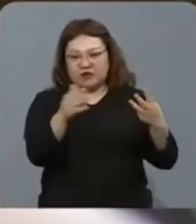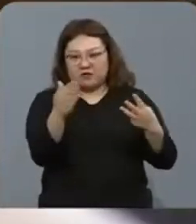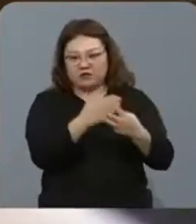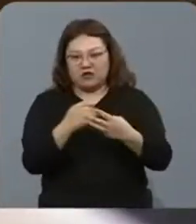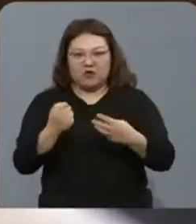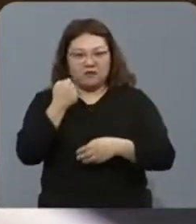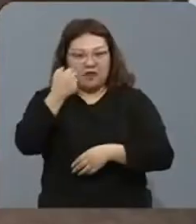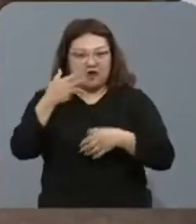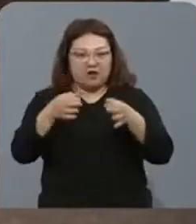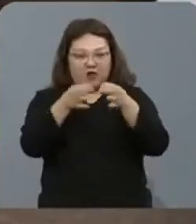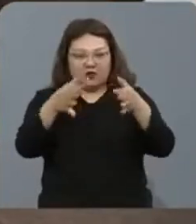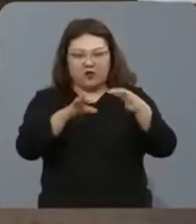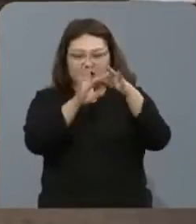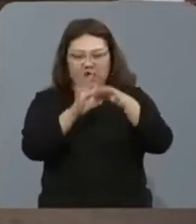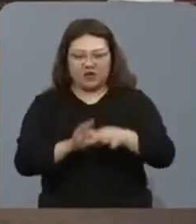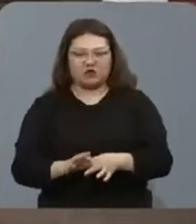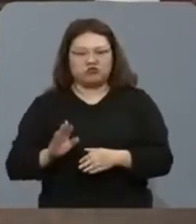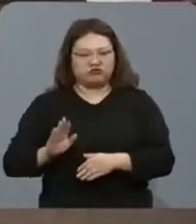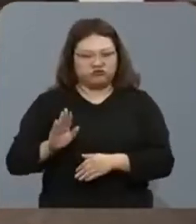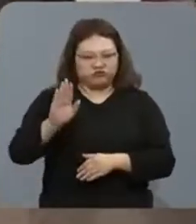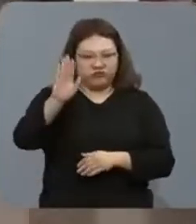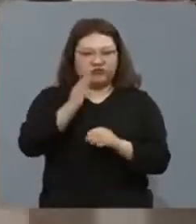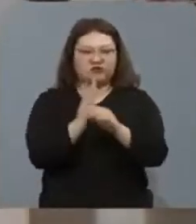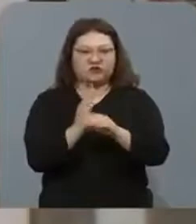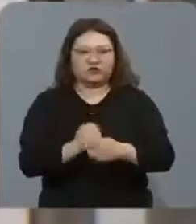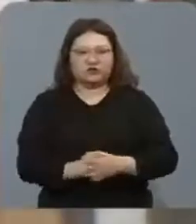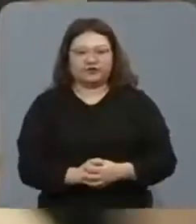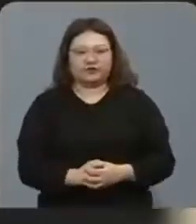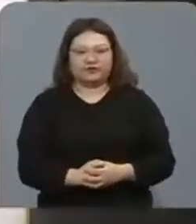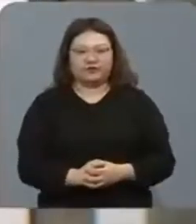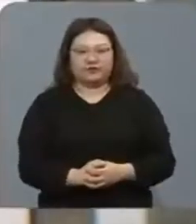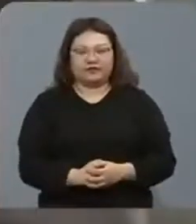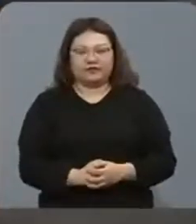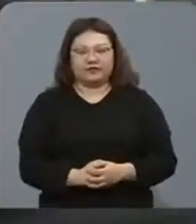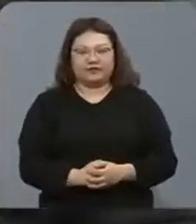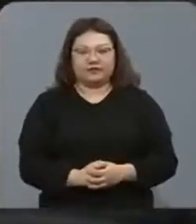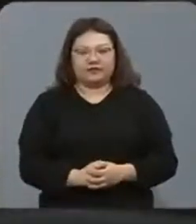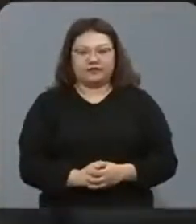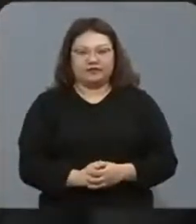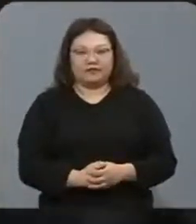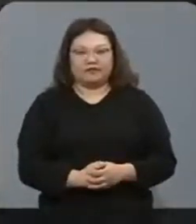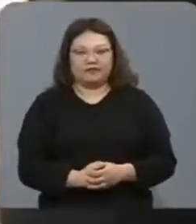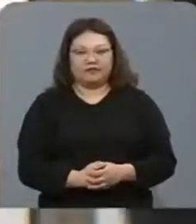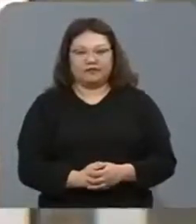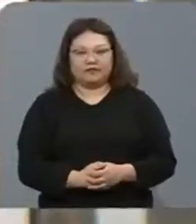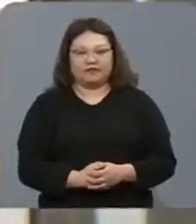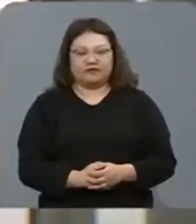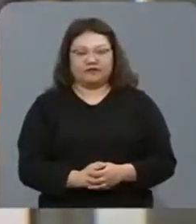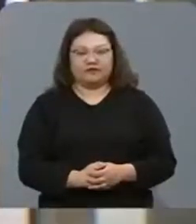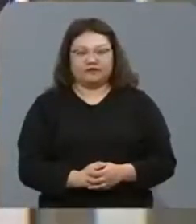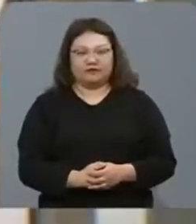지난달까지 8개월 연속 증가세를 이어가고 있습니다. KBS 뉴스 민소영입니다.